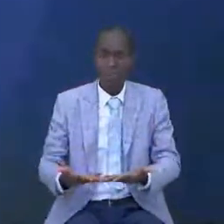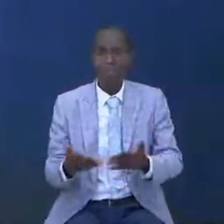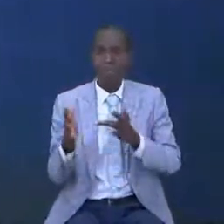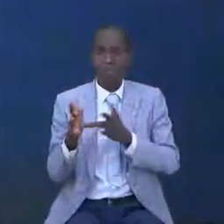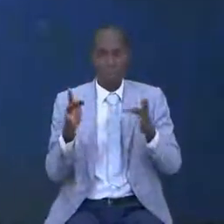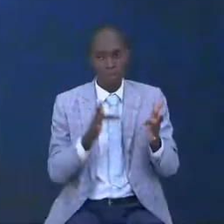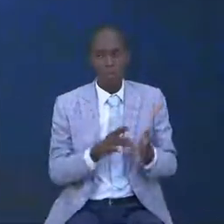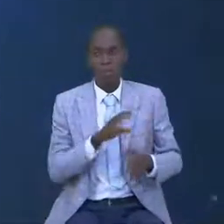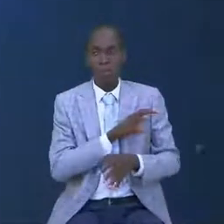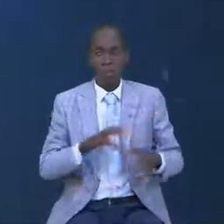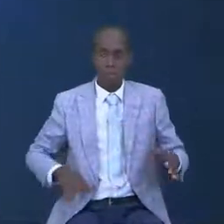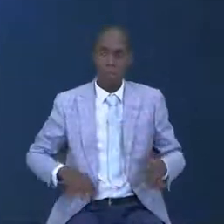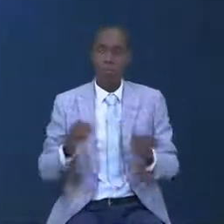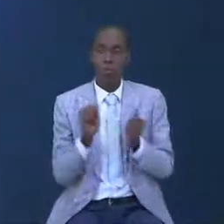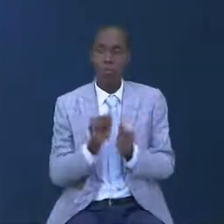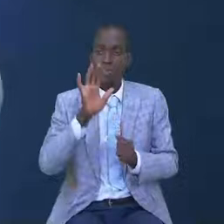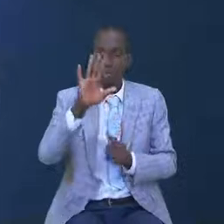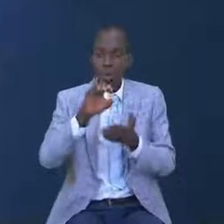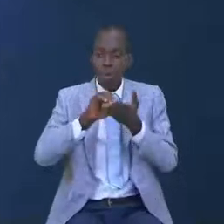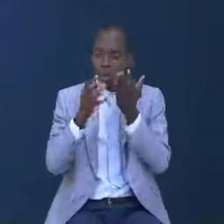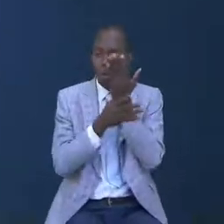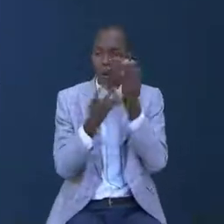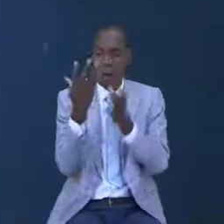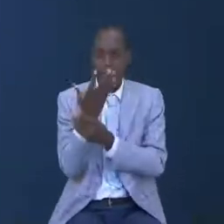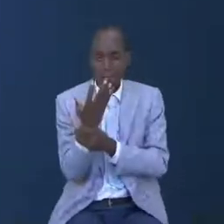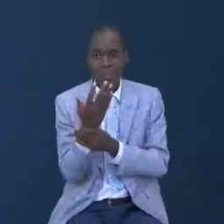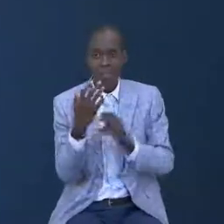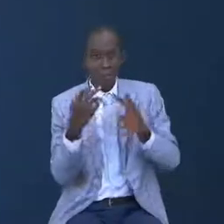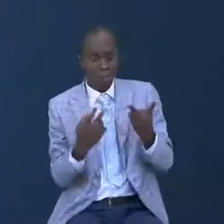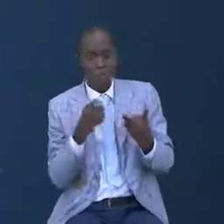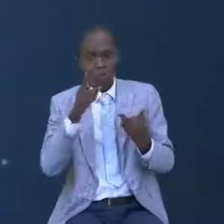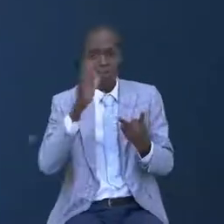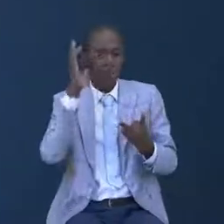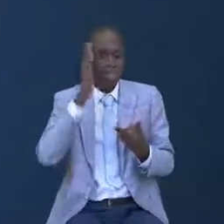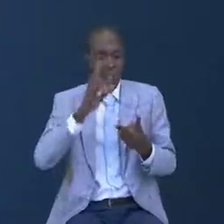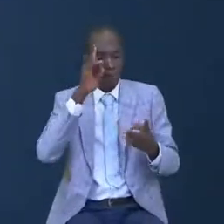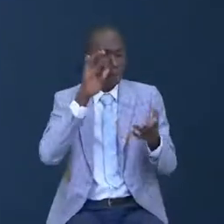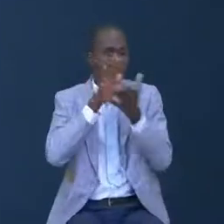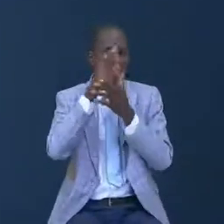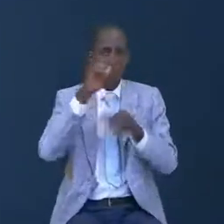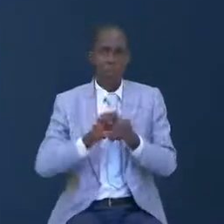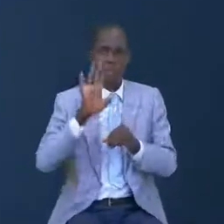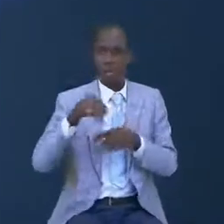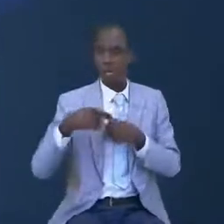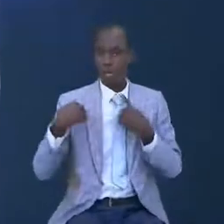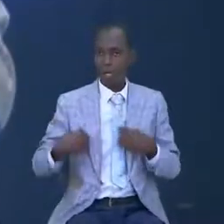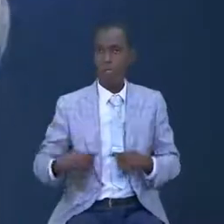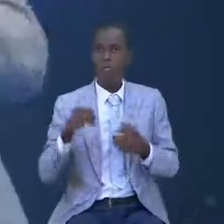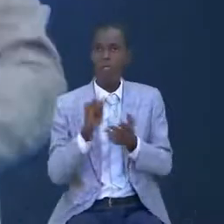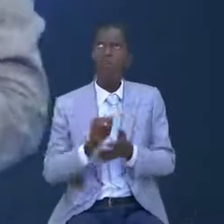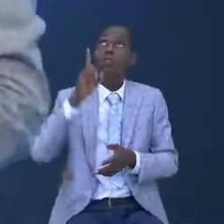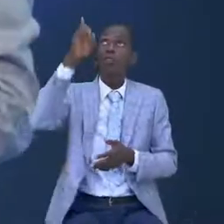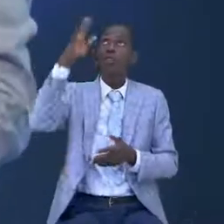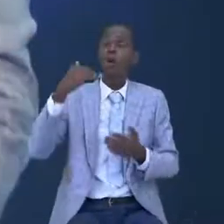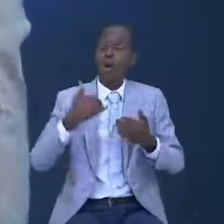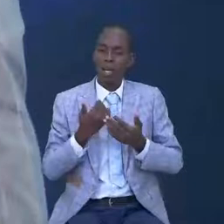ta bouche le Seigneur Jésus, la Seigneurie de Jésus, tu ouvres ta bouche, tu dis, et si tu confesses de